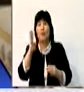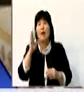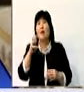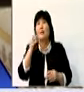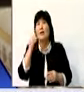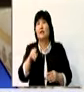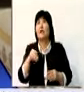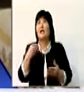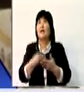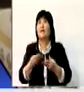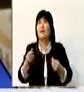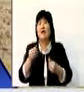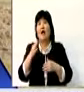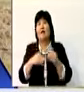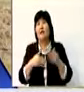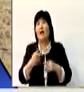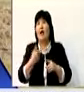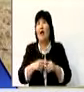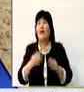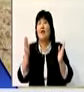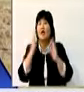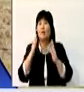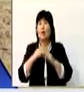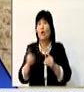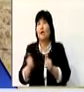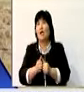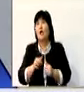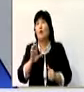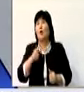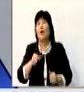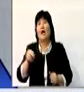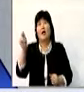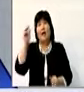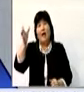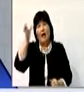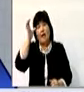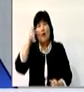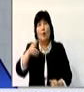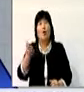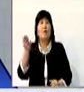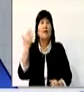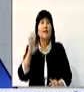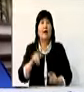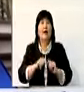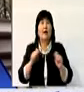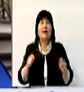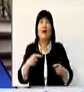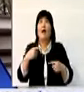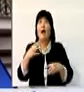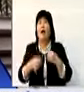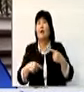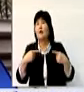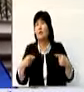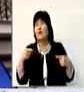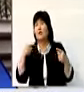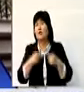Мешіт инвесторлар қаржысына салынған. Ал имандылық үйінің жанында Болғар Ислам академиясы бар. Ол былтыр ғана ашылған. Қазір әлемнің түкпір-түкпірінен келген